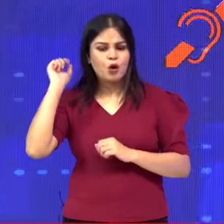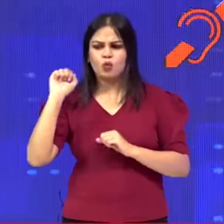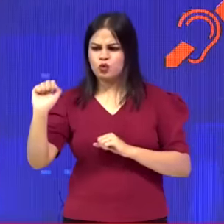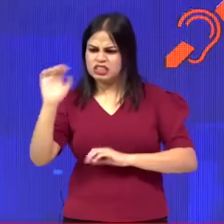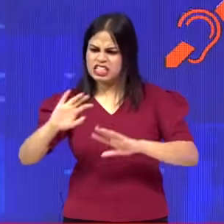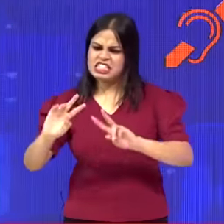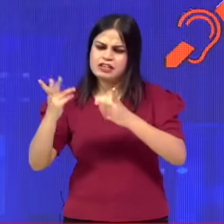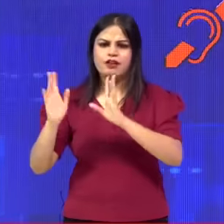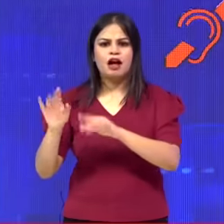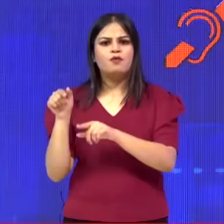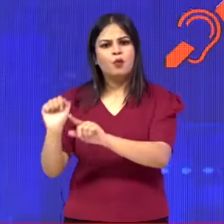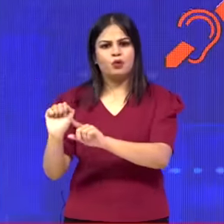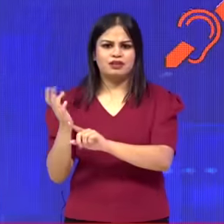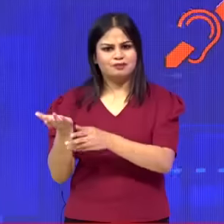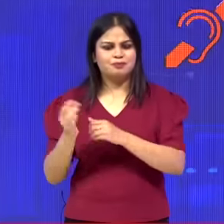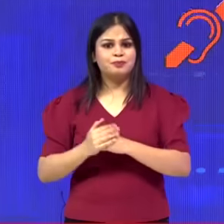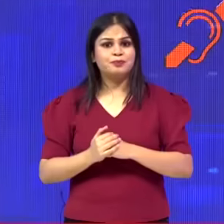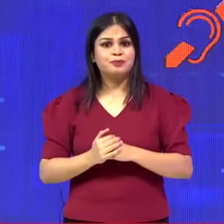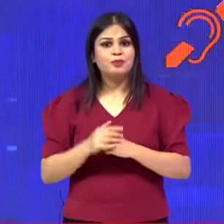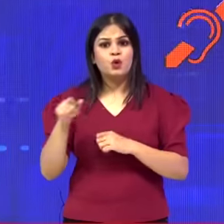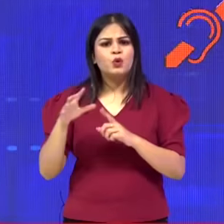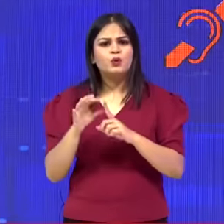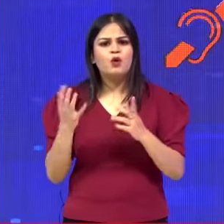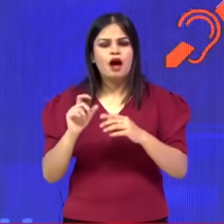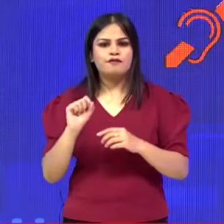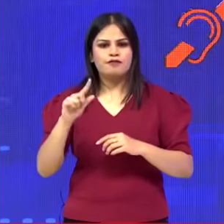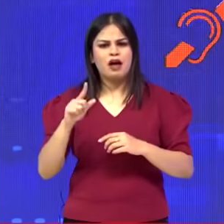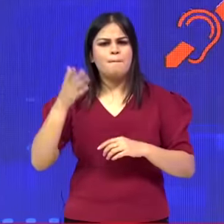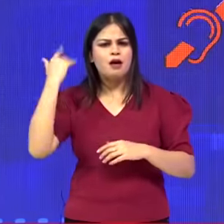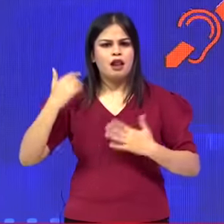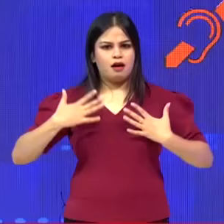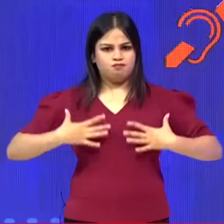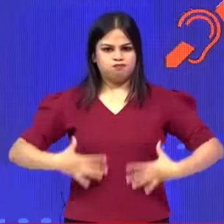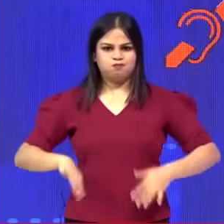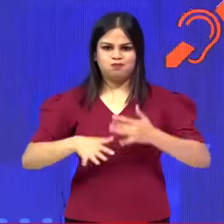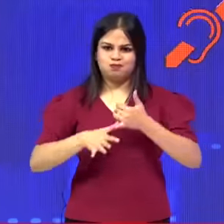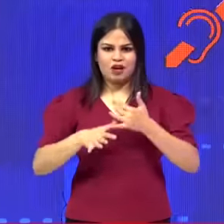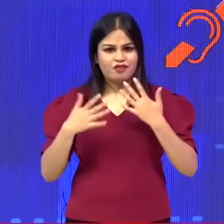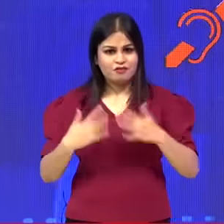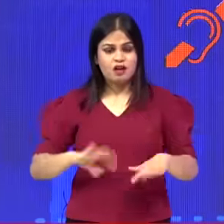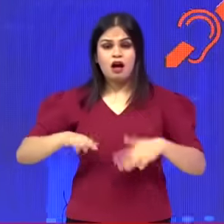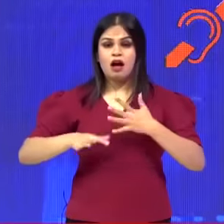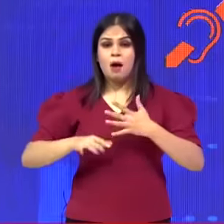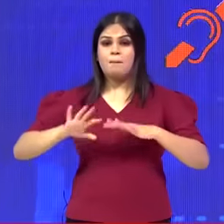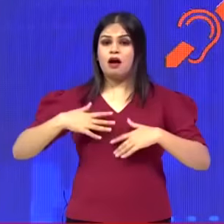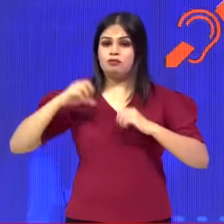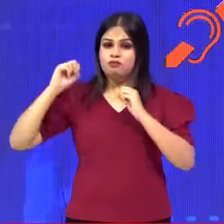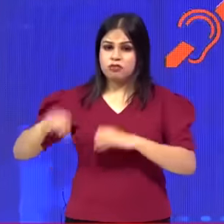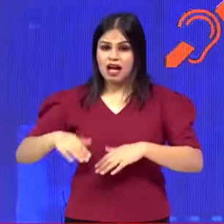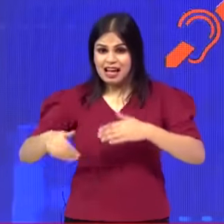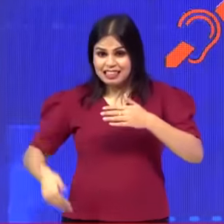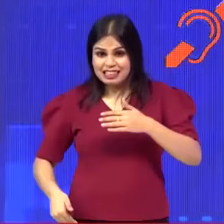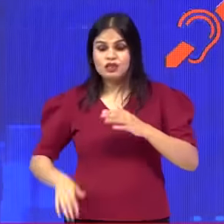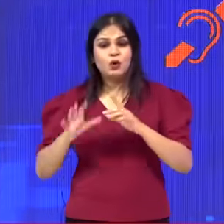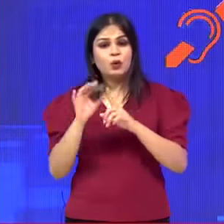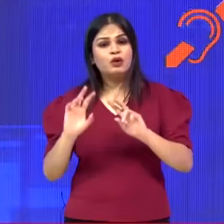एक्ट था तो उन्होंने पहले एक पठानी पहनी थी, फिर पठानी उतारेंगे, फिर उसके नीचे कुछ और पहना है वो